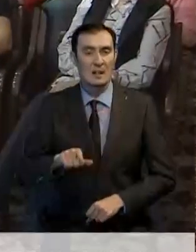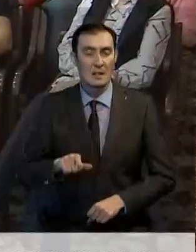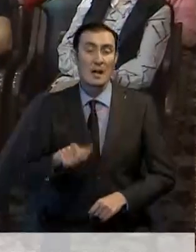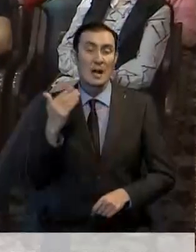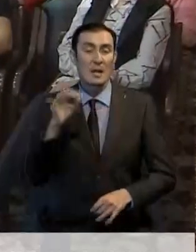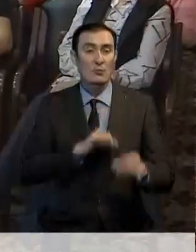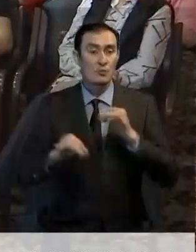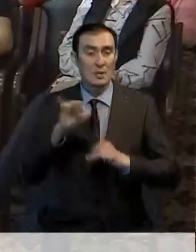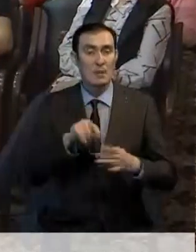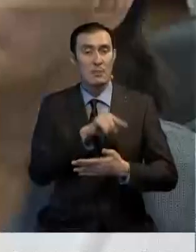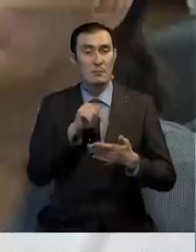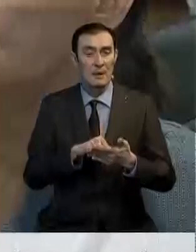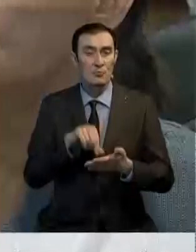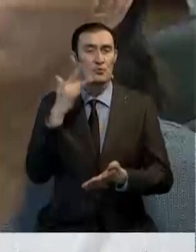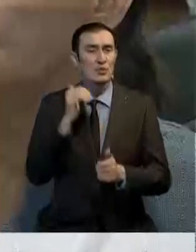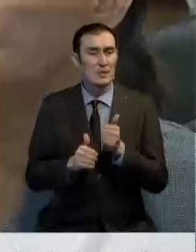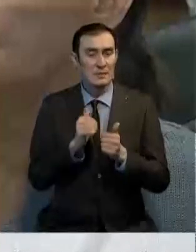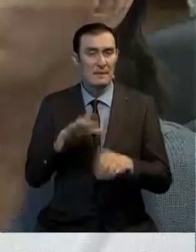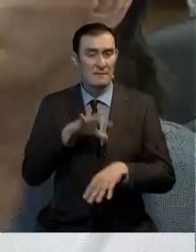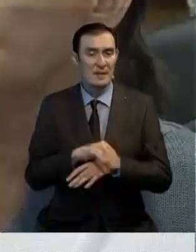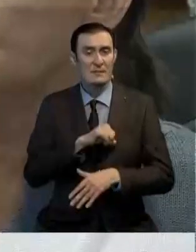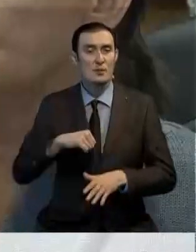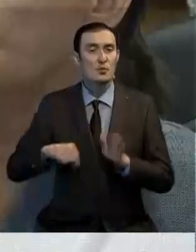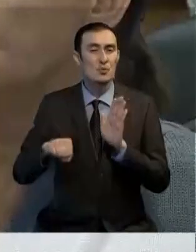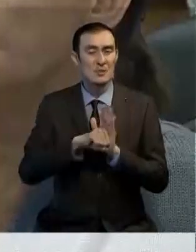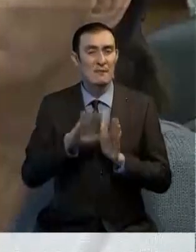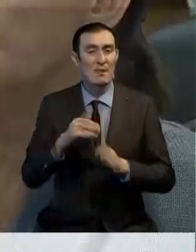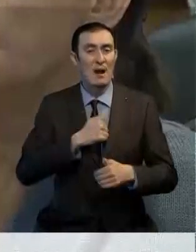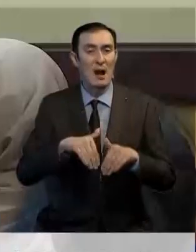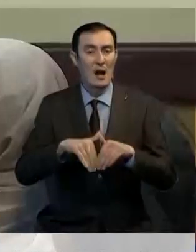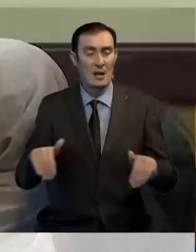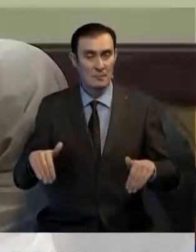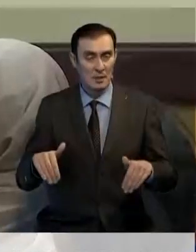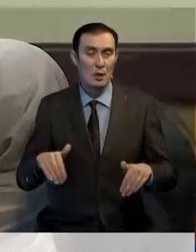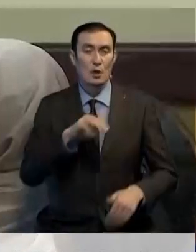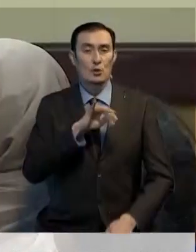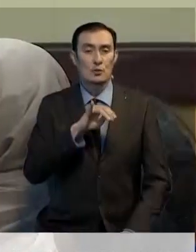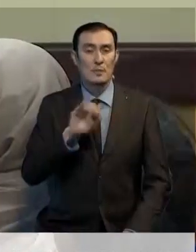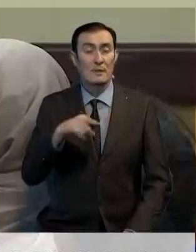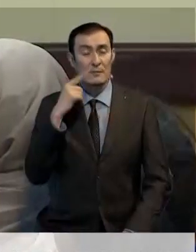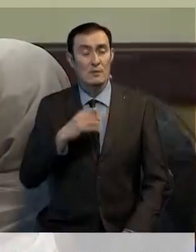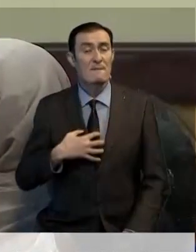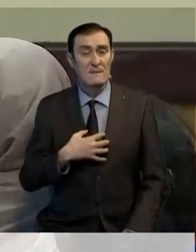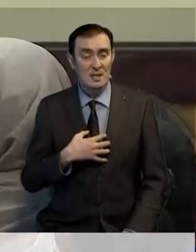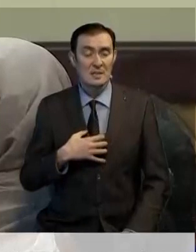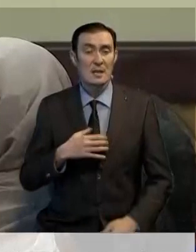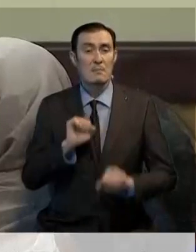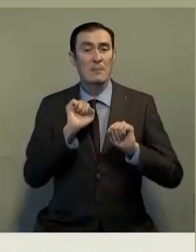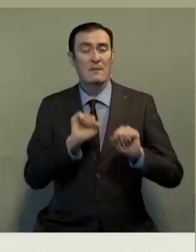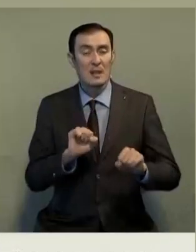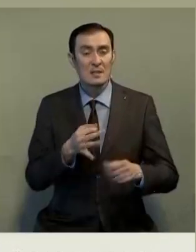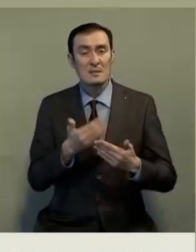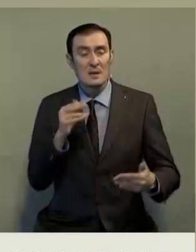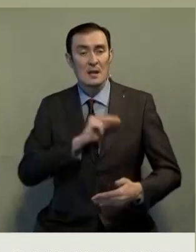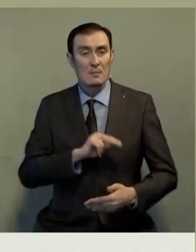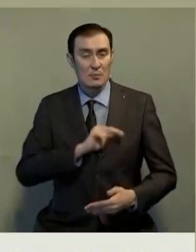Они обсудили проблему участившихся случаев суицида в армиях Казахстана. Турсунбекова отметила важность профилактики и